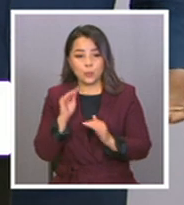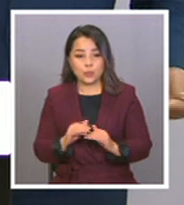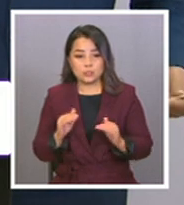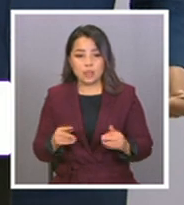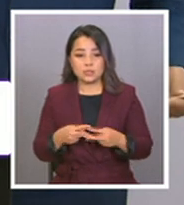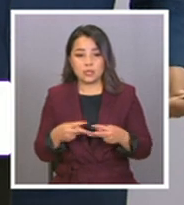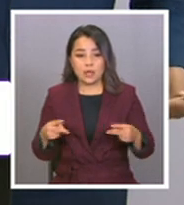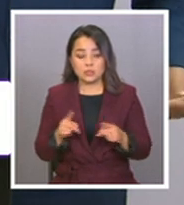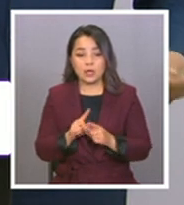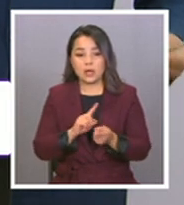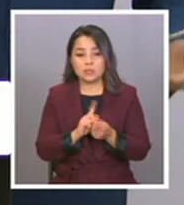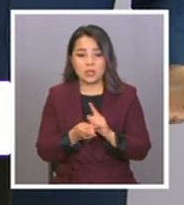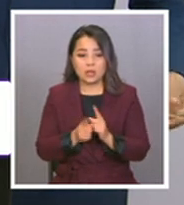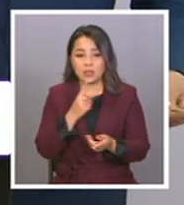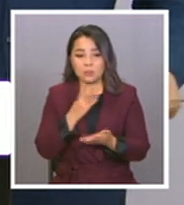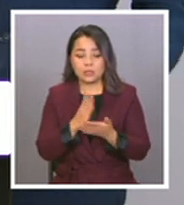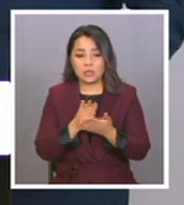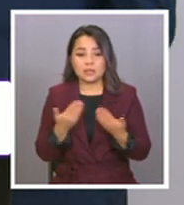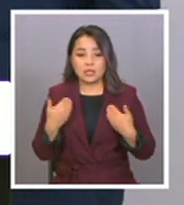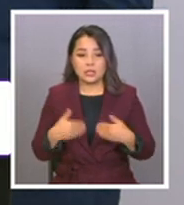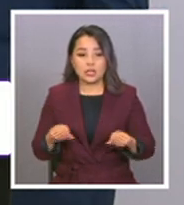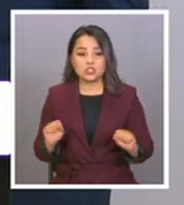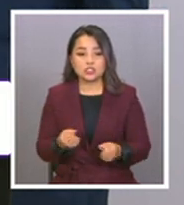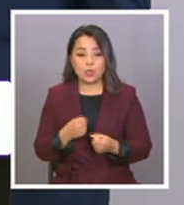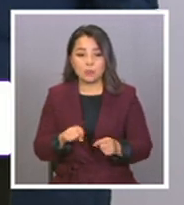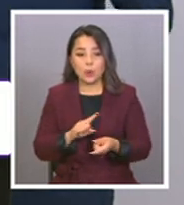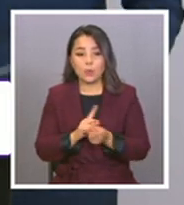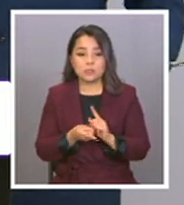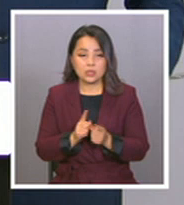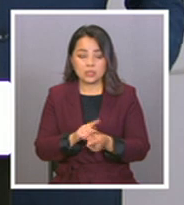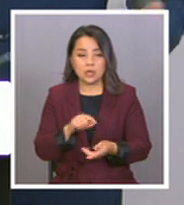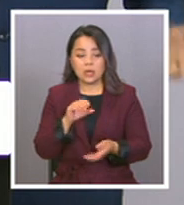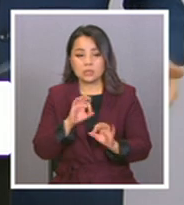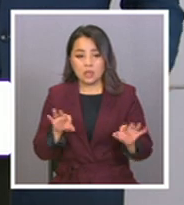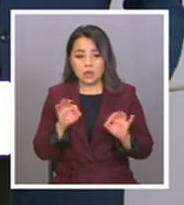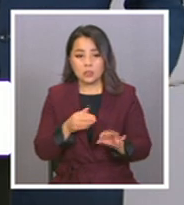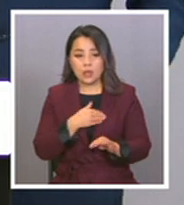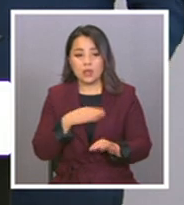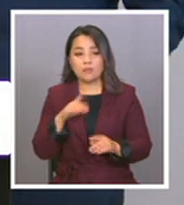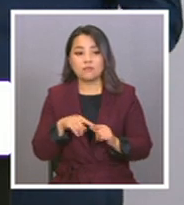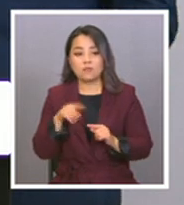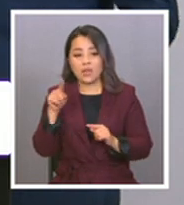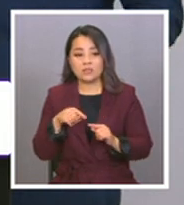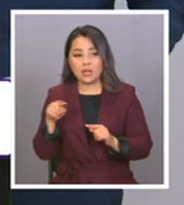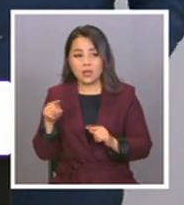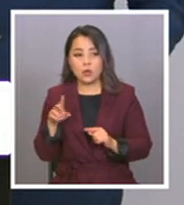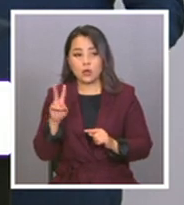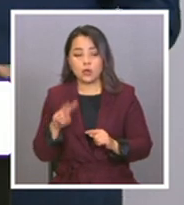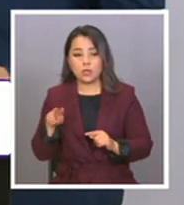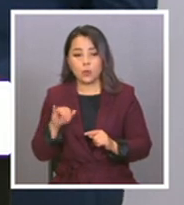айнымалы қозғалыс кезінде дене жылдамдығының өзгерісін сипаттау үшін векторлық шама үдеу